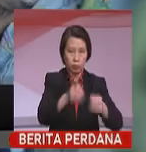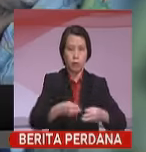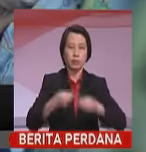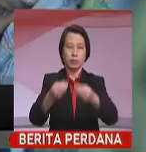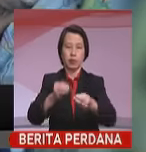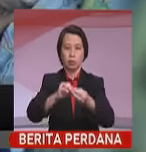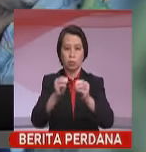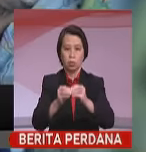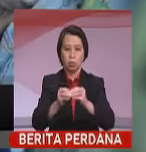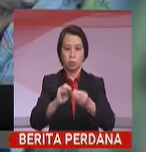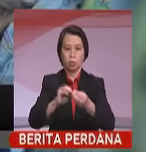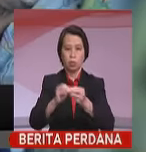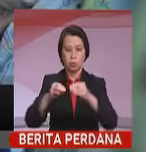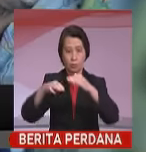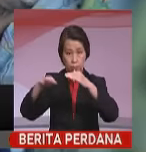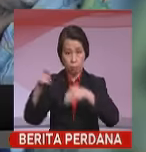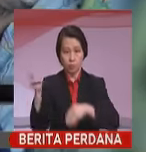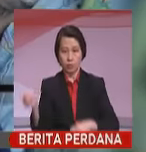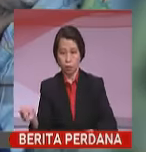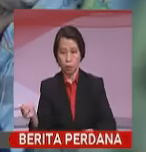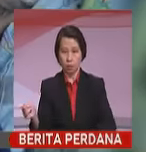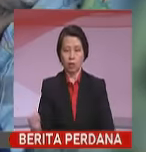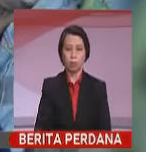disalurkan ke nombor akaun yang tertera.